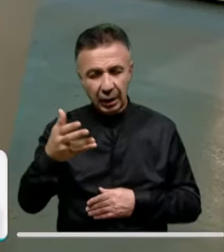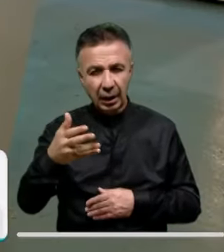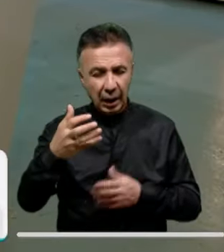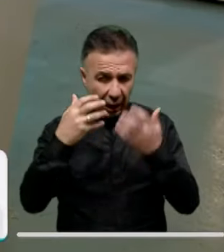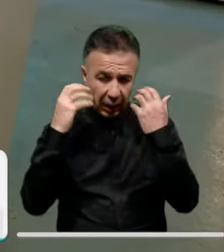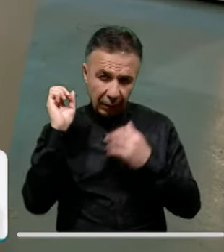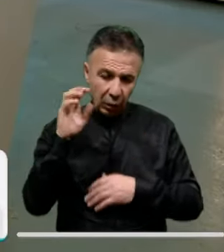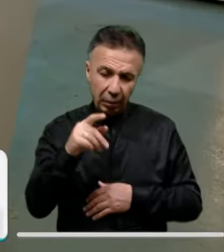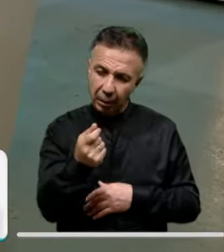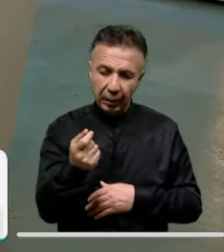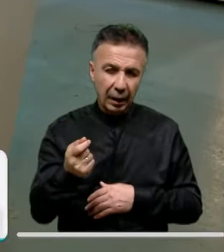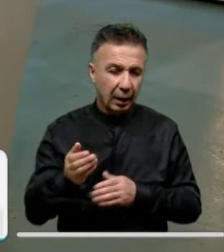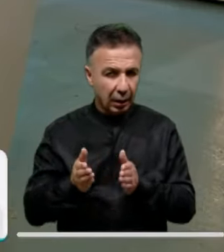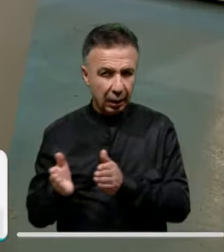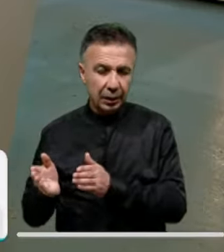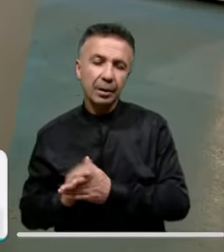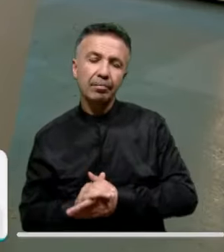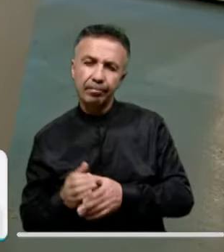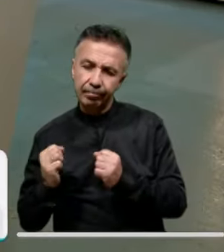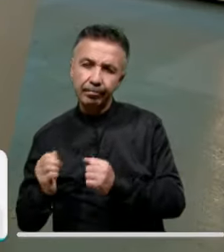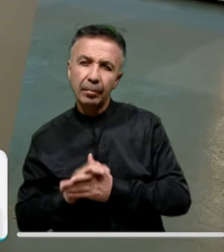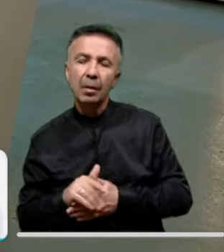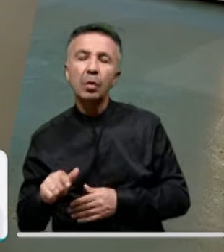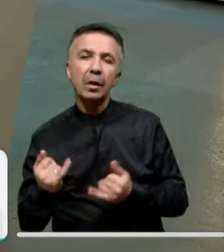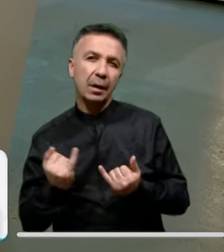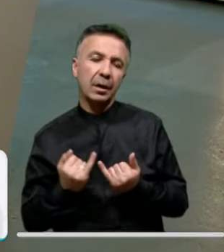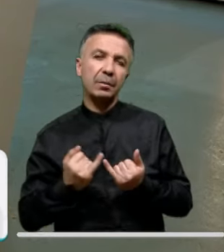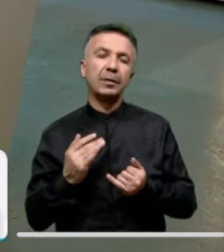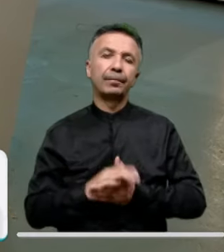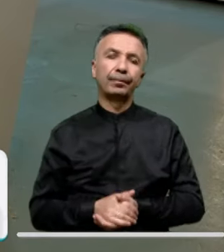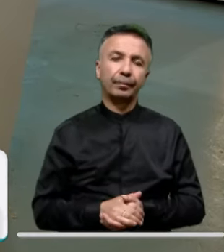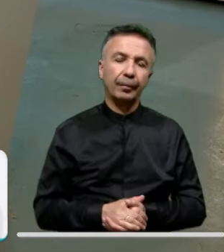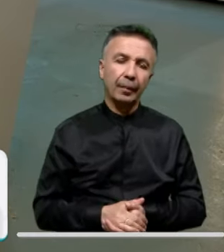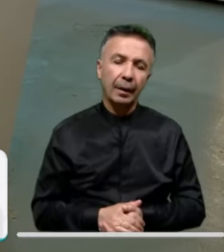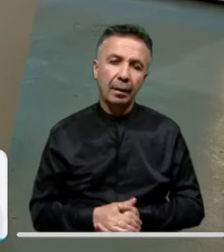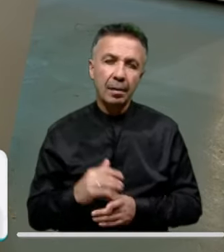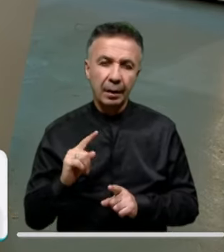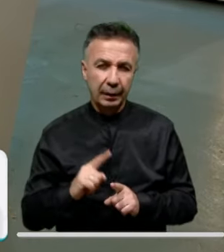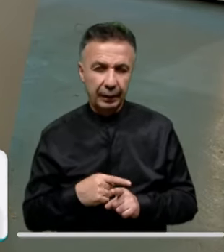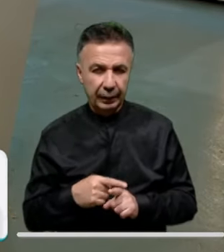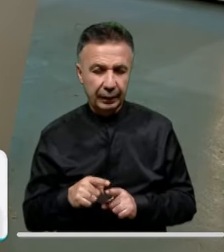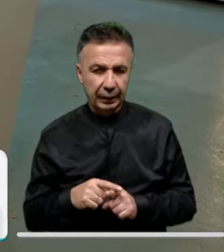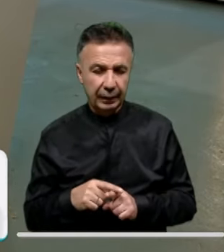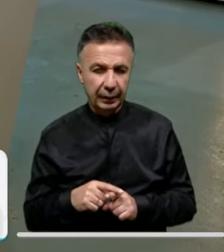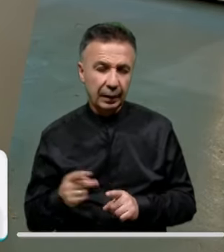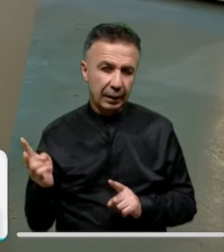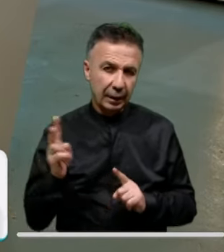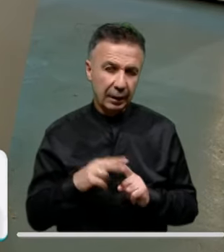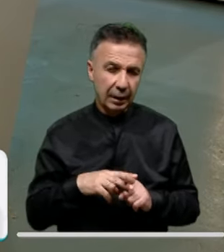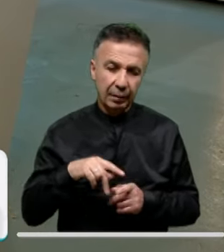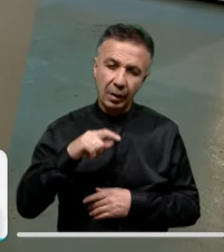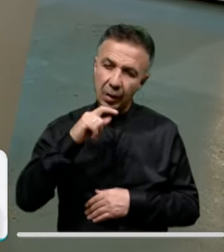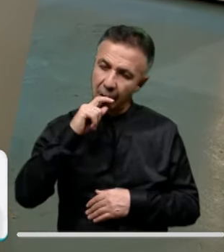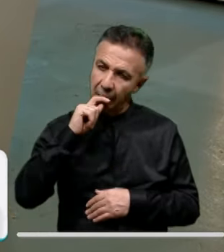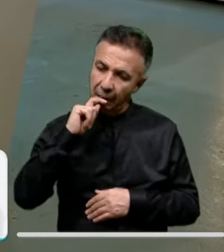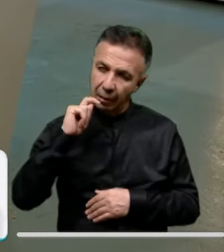geriye para kalacak. Yani bu kardeşimizin hissesine girip ödemeyi taahhüt ettiği